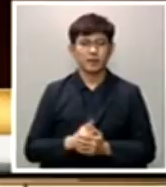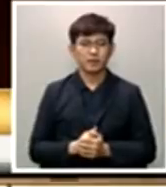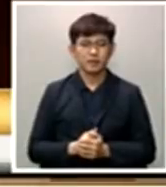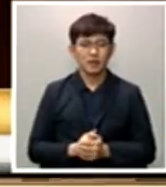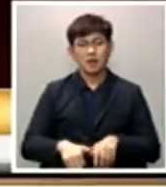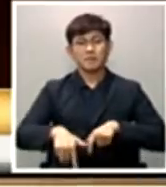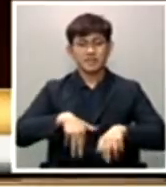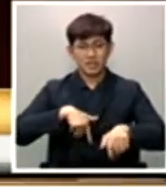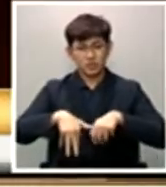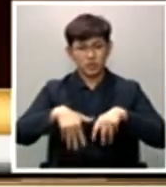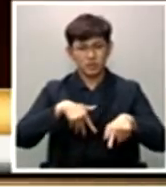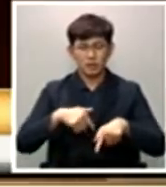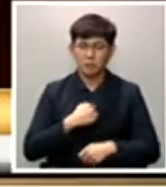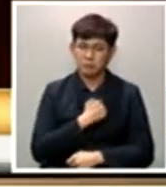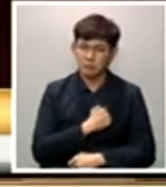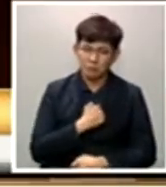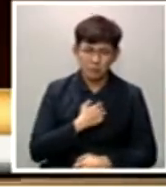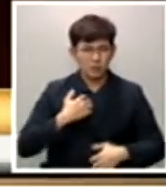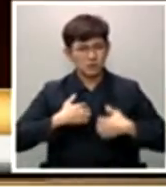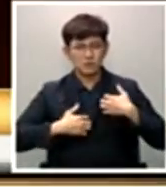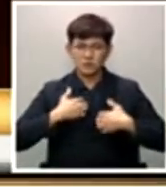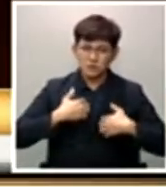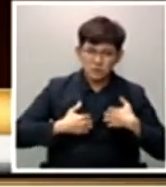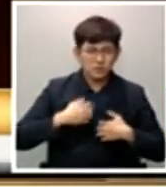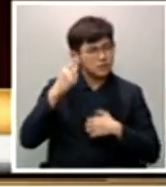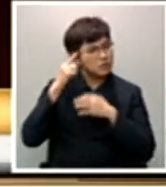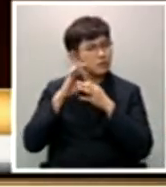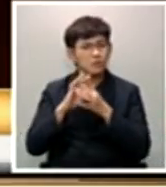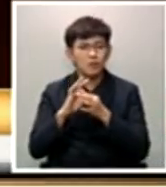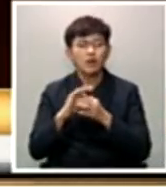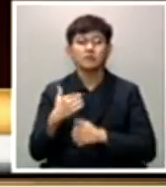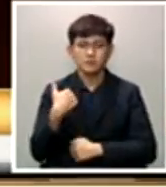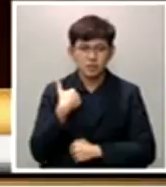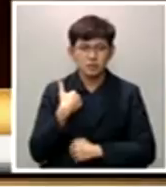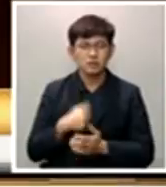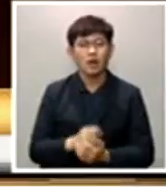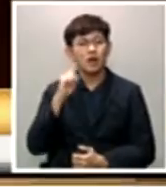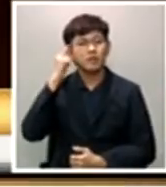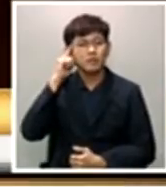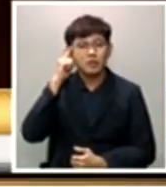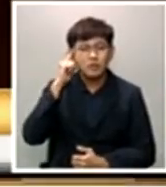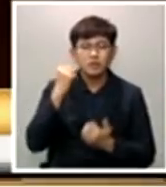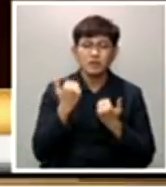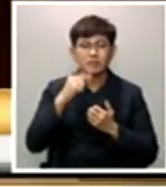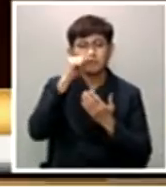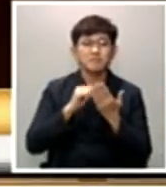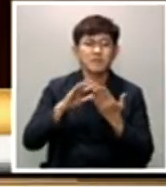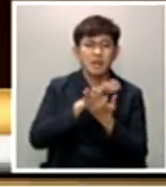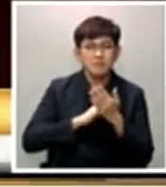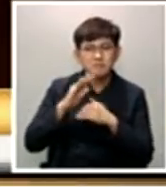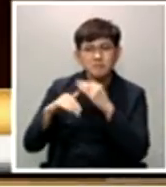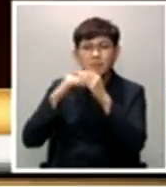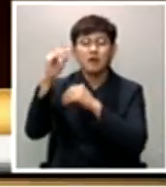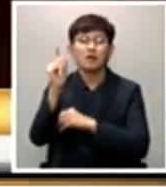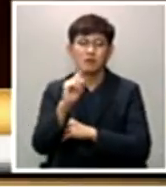าชนเนี่ยเป็นทุกข์เพราะว่าเขากังวลไม่รู้ว่าประเทศจะเป็นยังไงต่